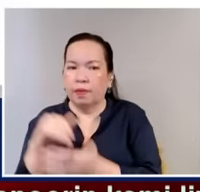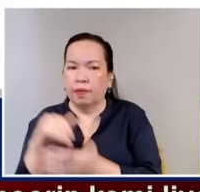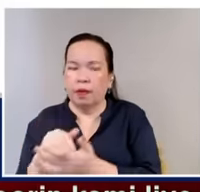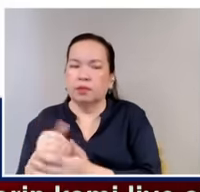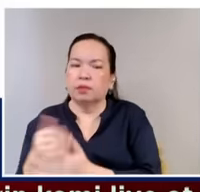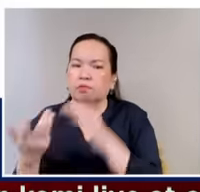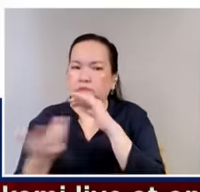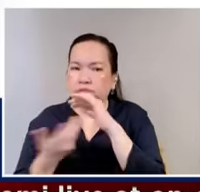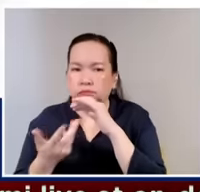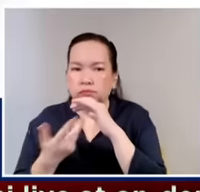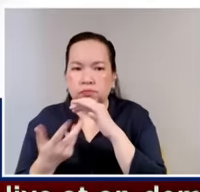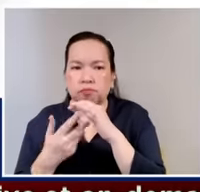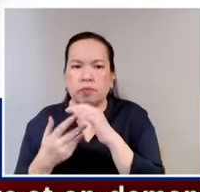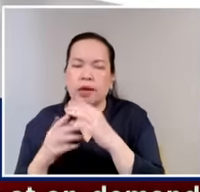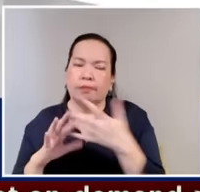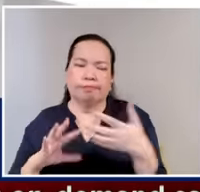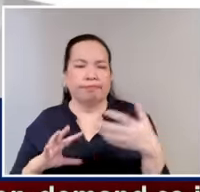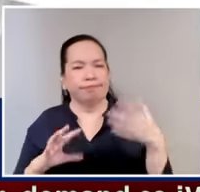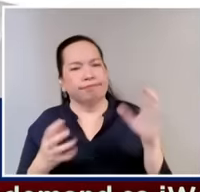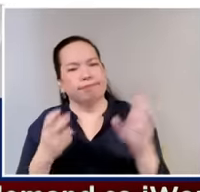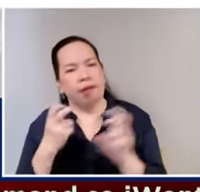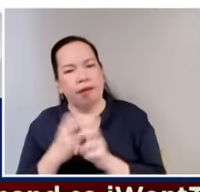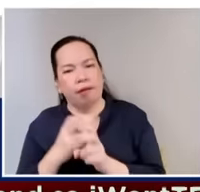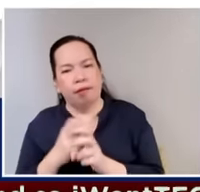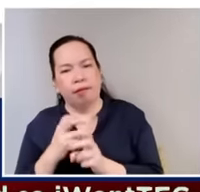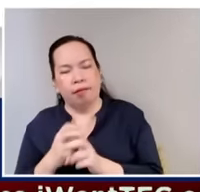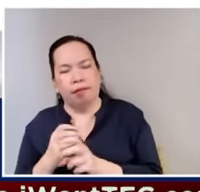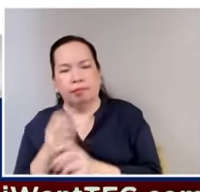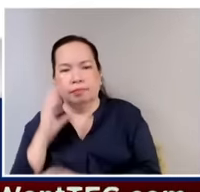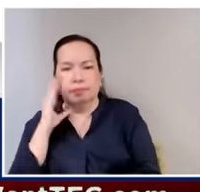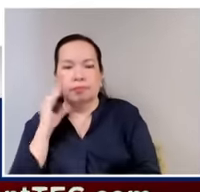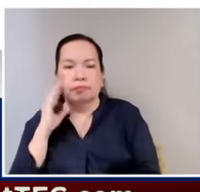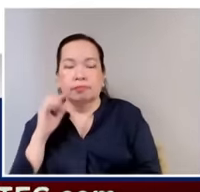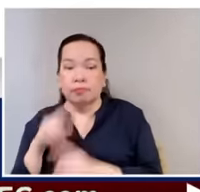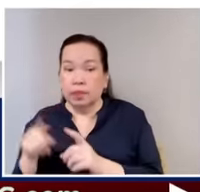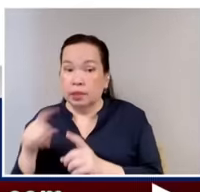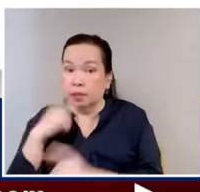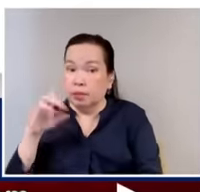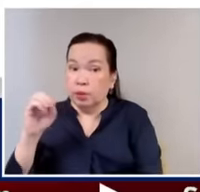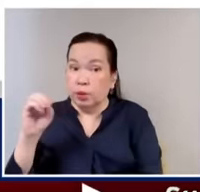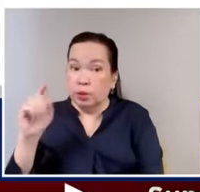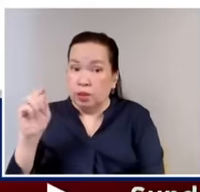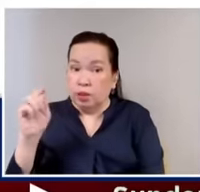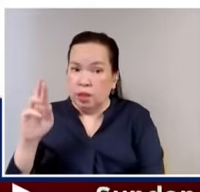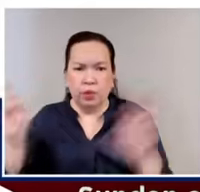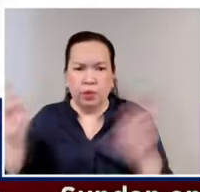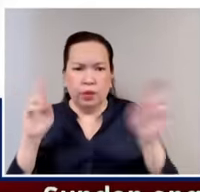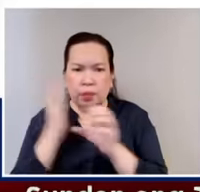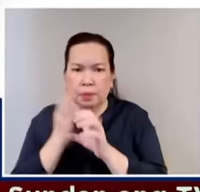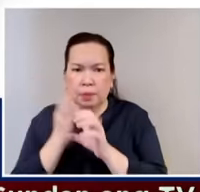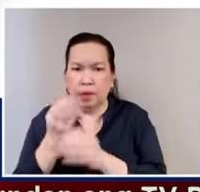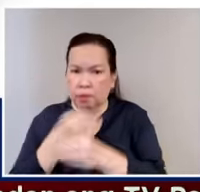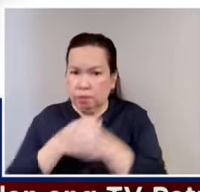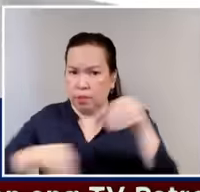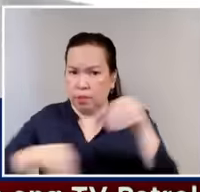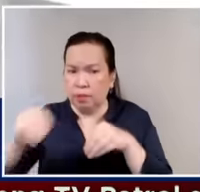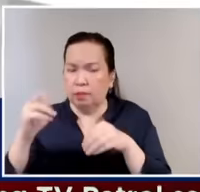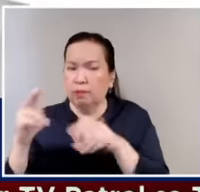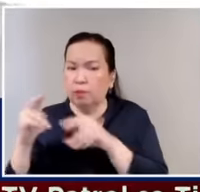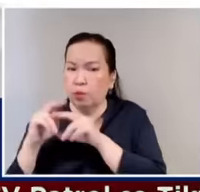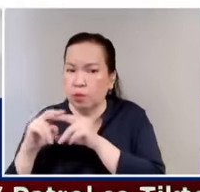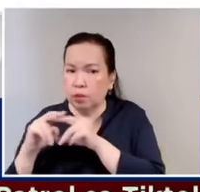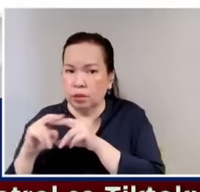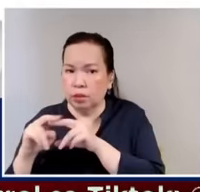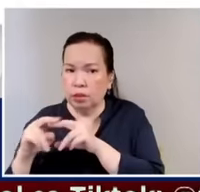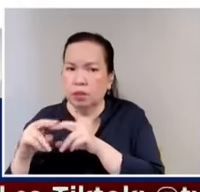ang maaapektuhan. Pero siniguro ng DOTR, mayroon nang nakahandang alternatibong masasakyan para sa kanila.